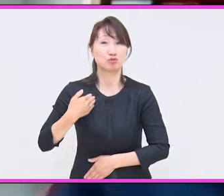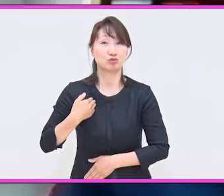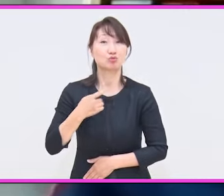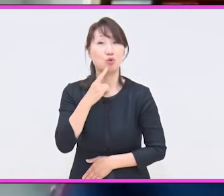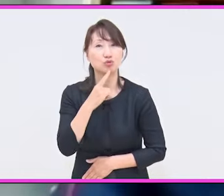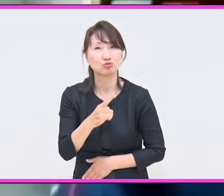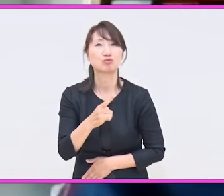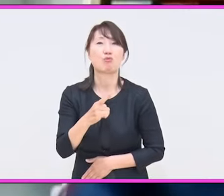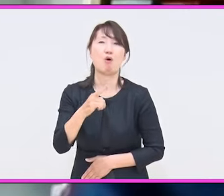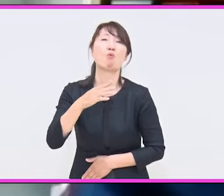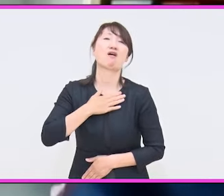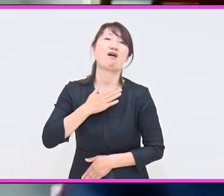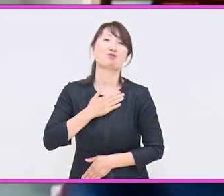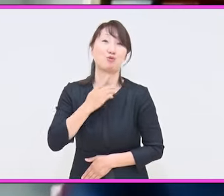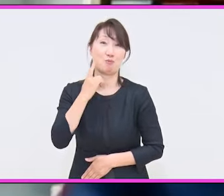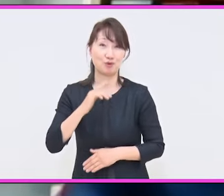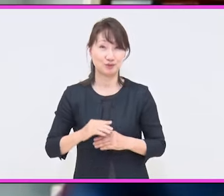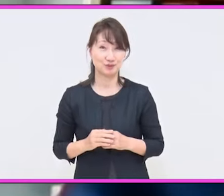people.